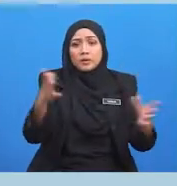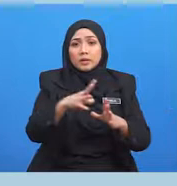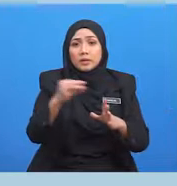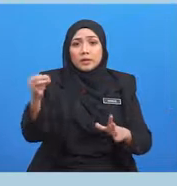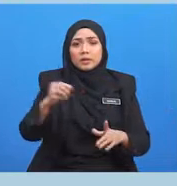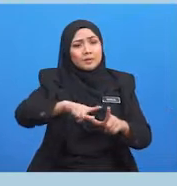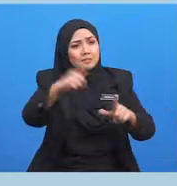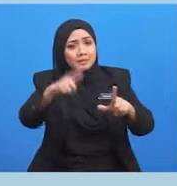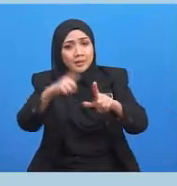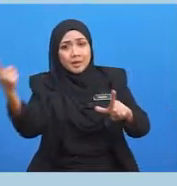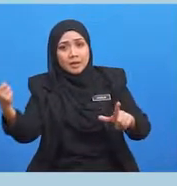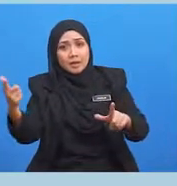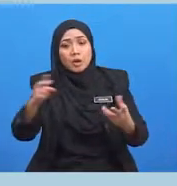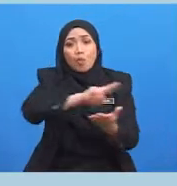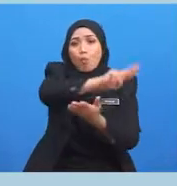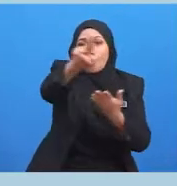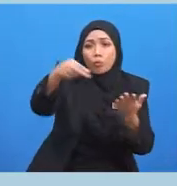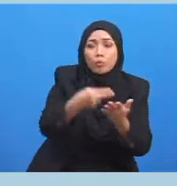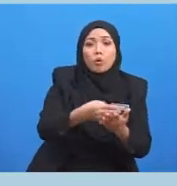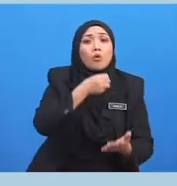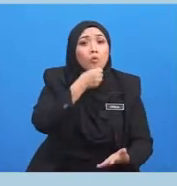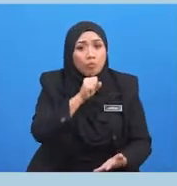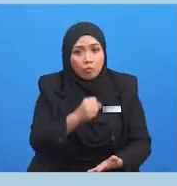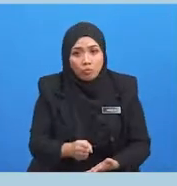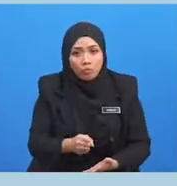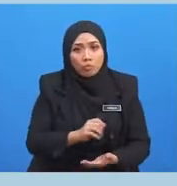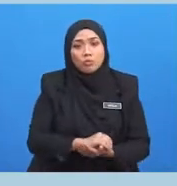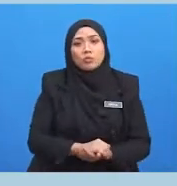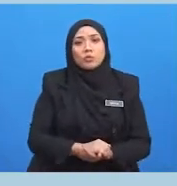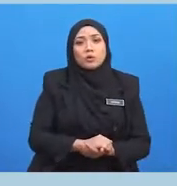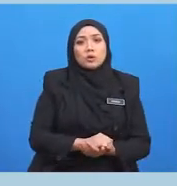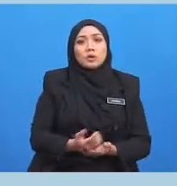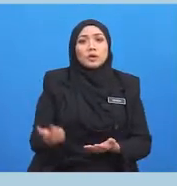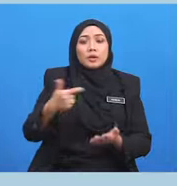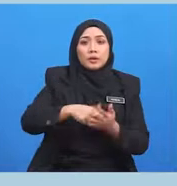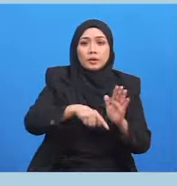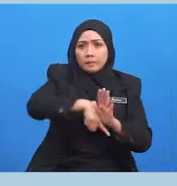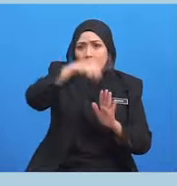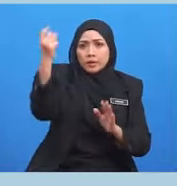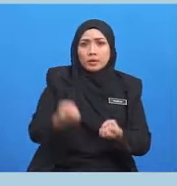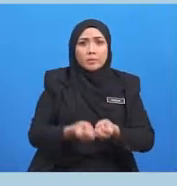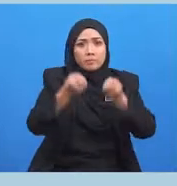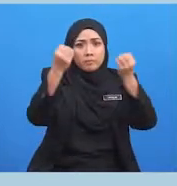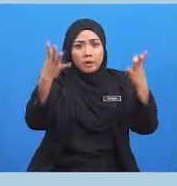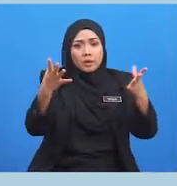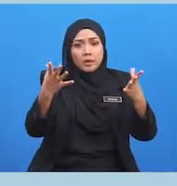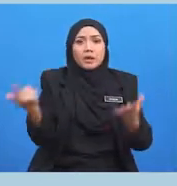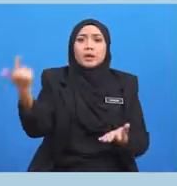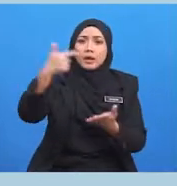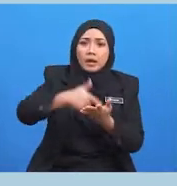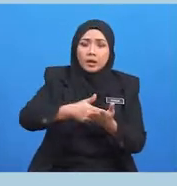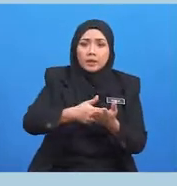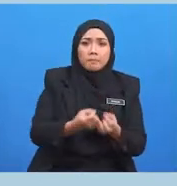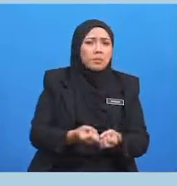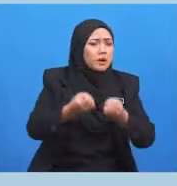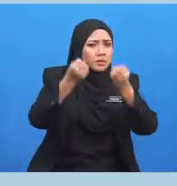umur. Lebih ramai responden daripada pelbagai latar belakang, lebih banyak